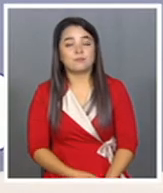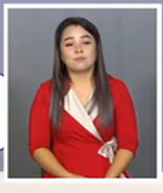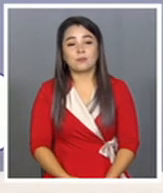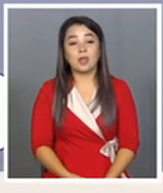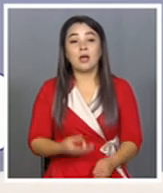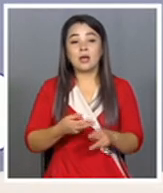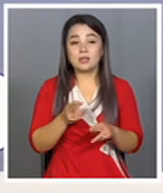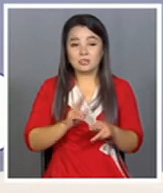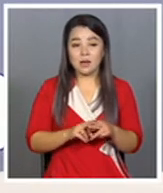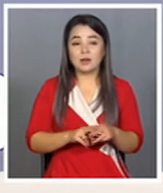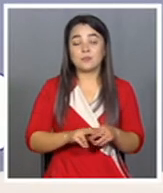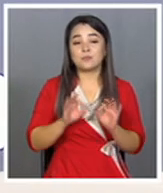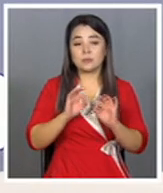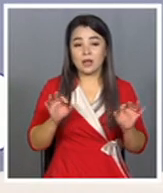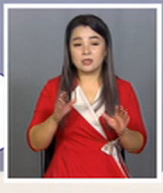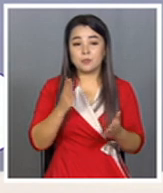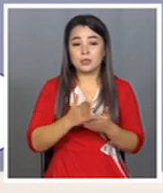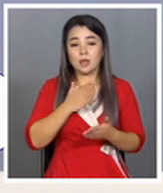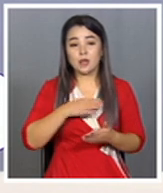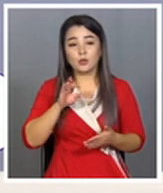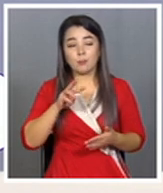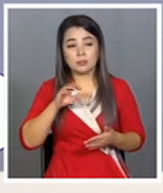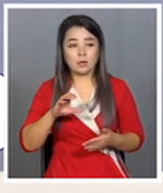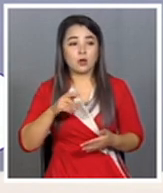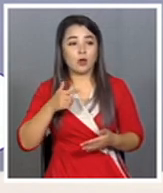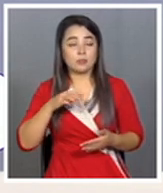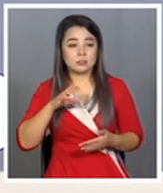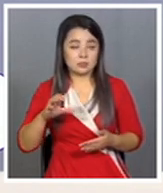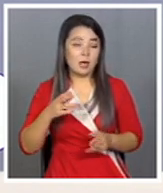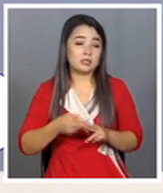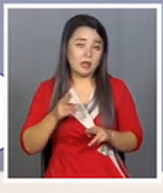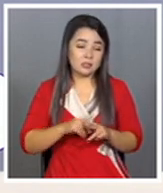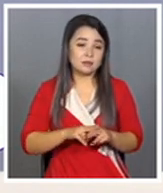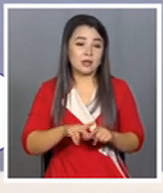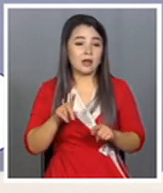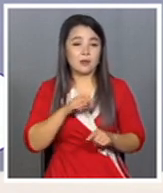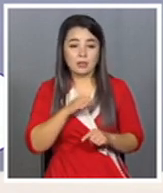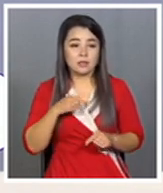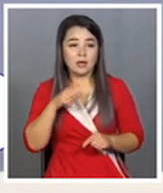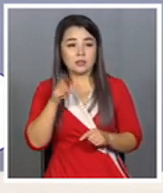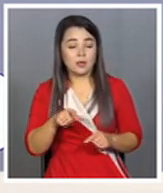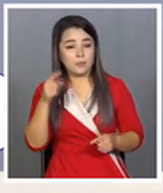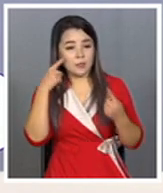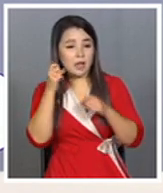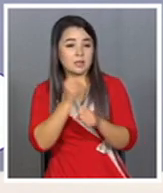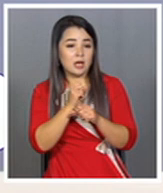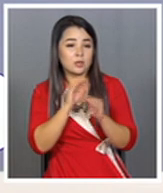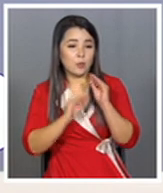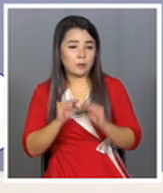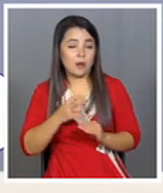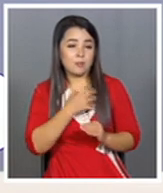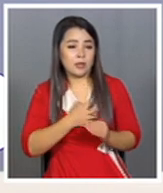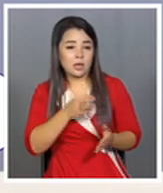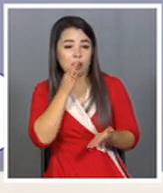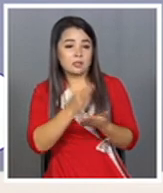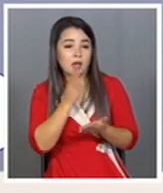Оқушылар, бізде жаңа айтып кеткендей, Томас Гоббс ағартушылық абсолютизм негізін қалады. Томас Гоббстың